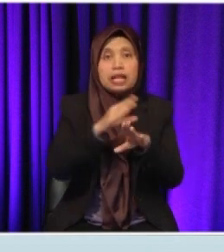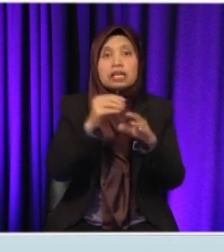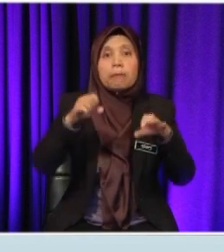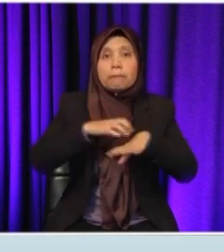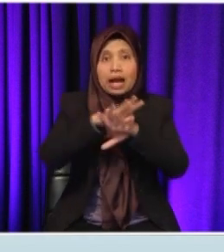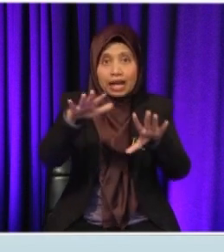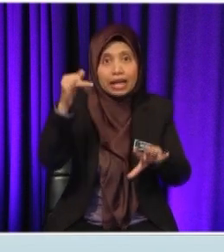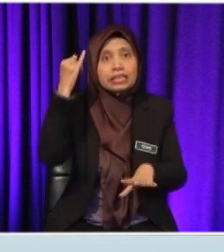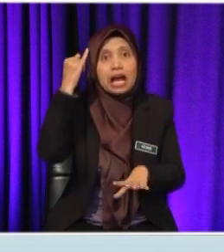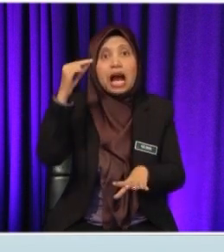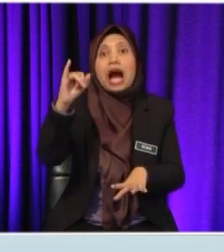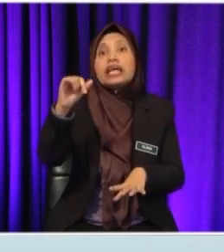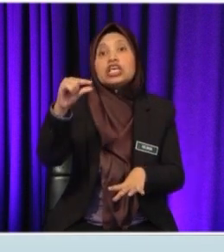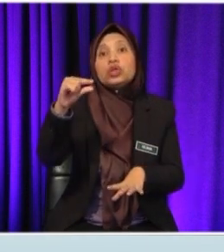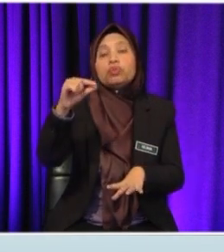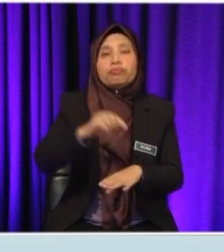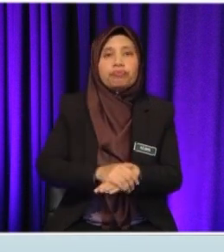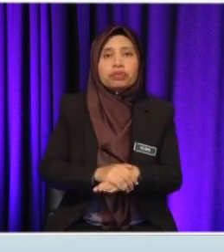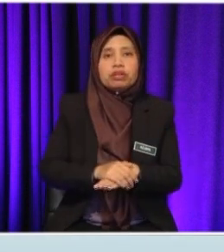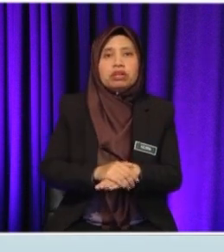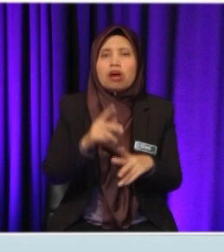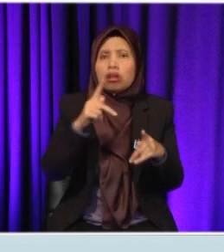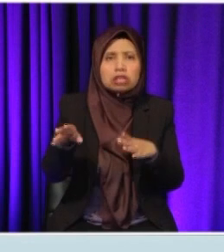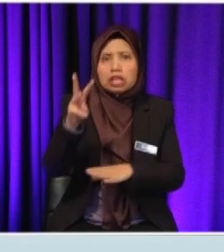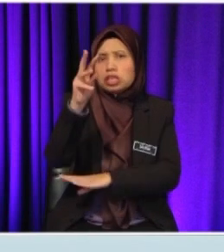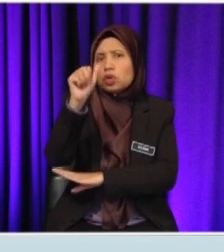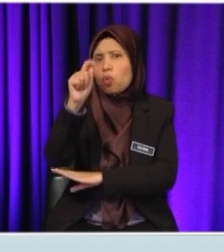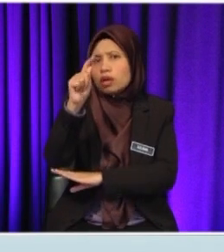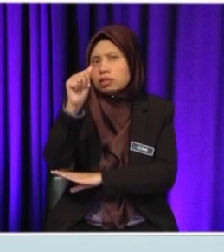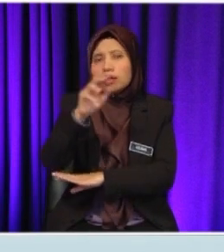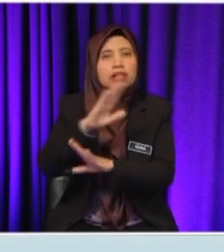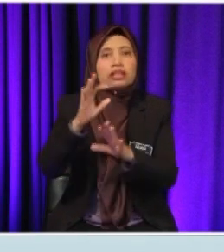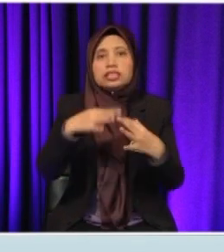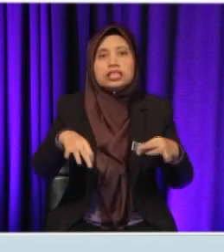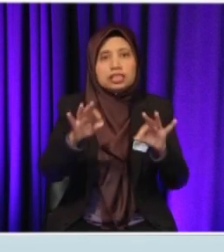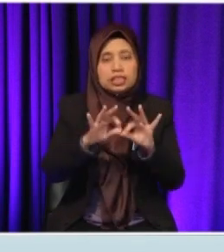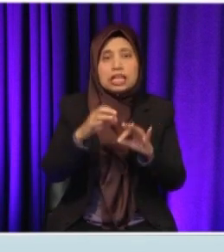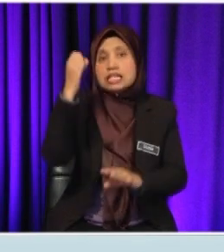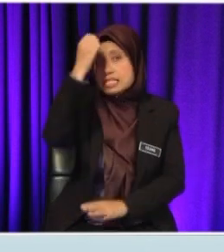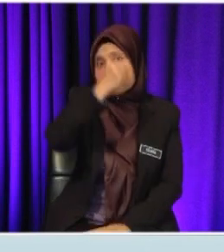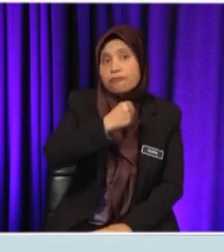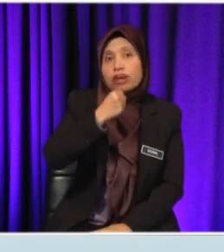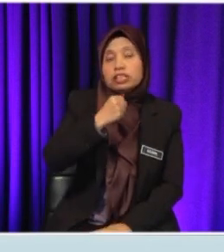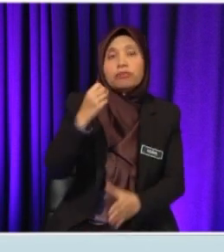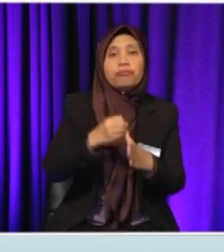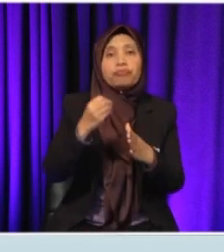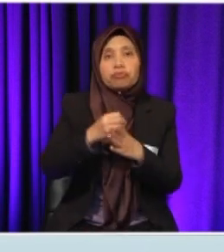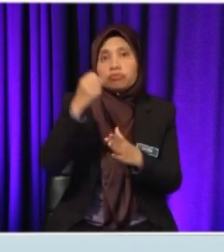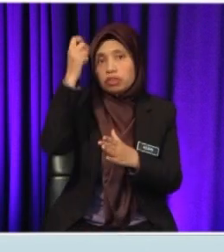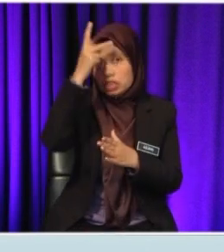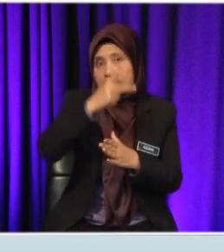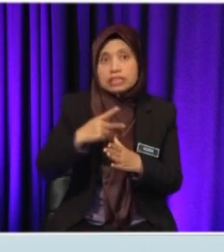watak, tak adalah cerita tu sebenarnya, kan? Okey, kita lihat apa itu pula perwatakan? Sifat atau sikap sesuatu watak itu